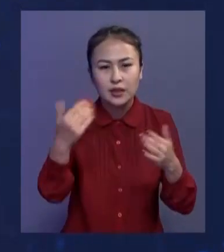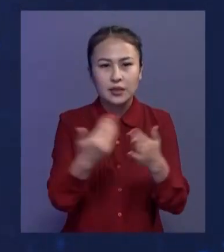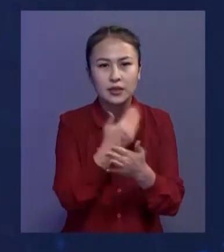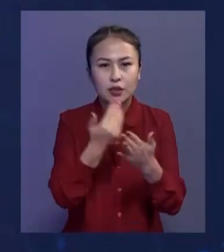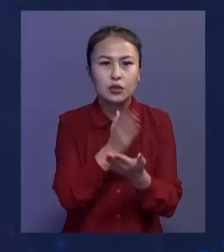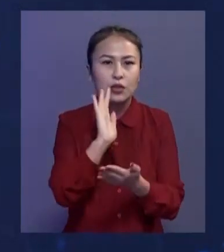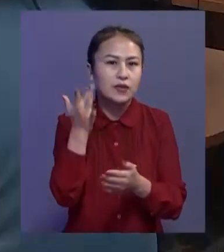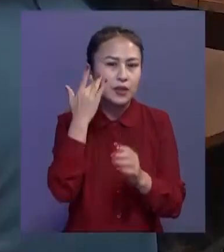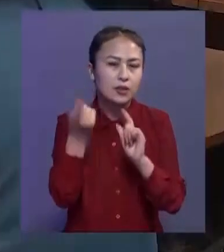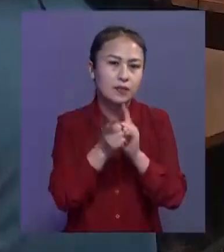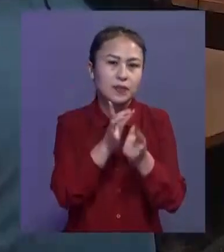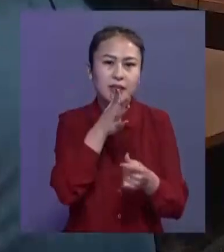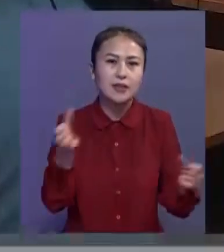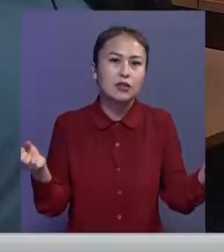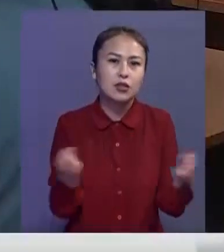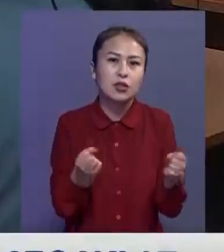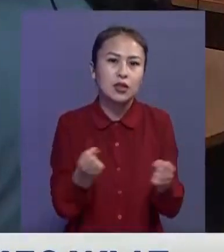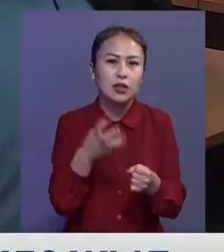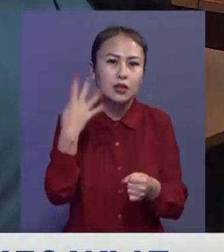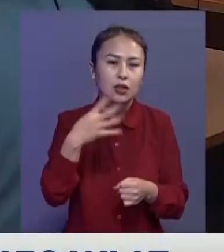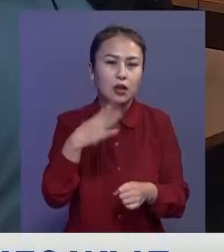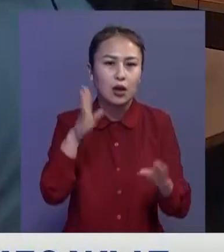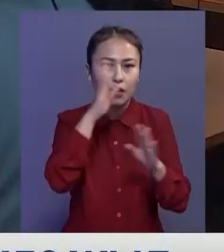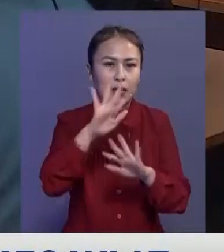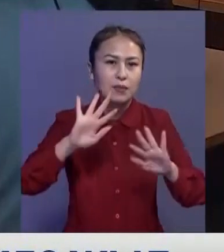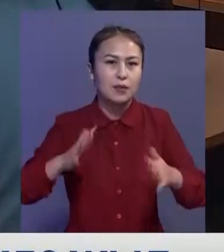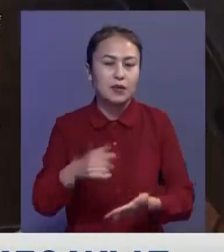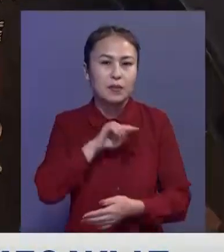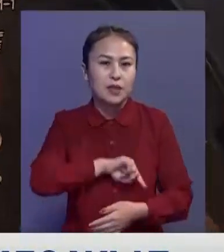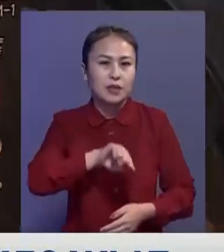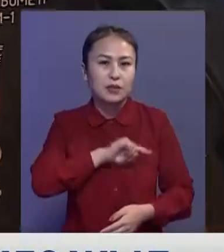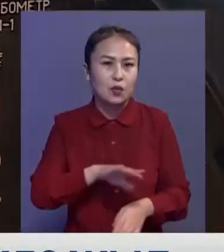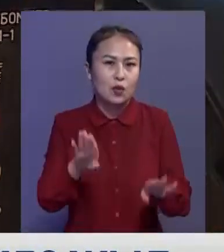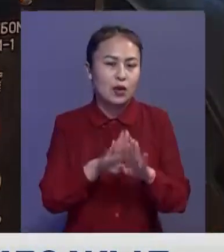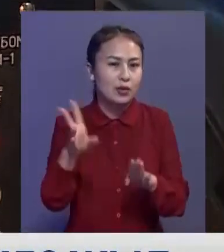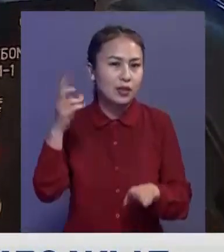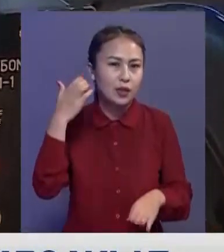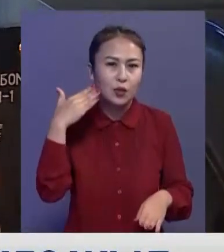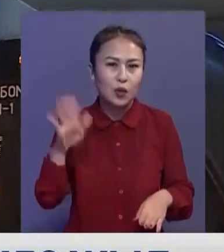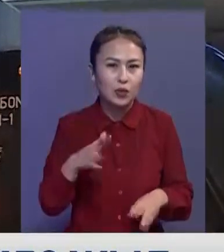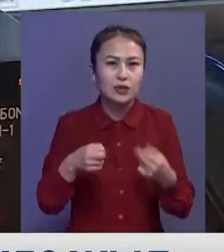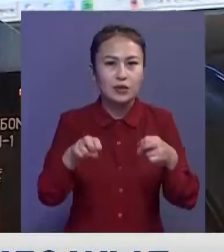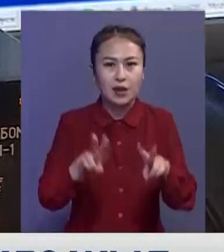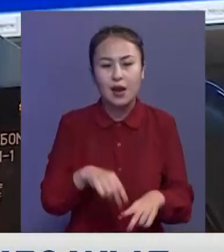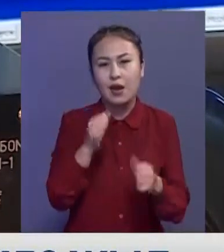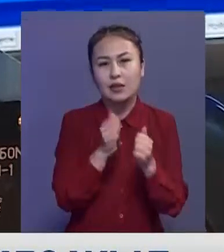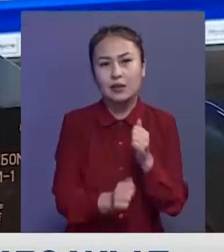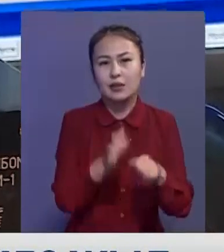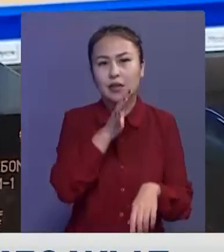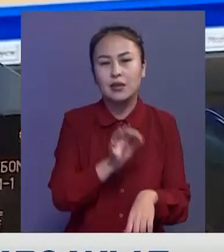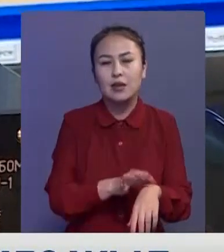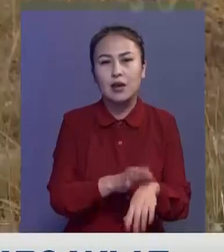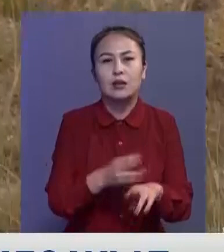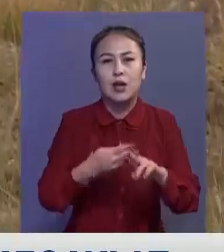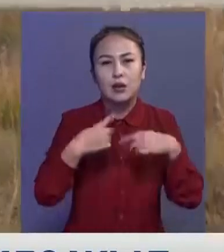деректер негізінде түзіледі. Әсіресе қысқы күнде 40 құбылатын арқаның мінезін дөп басу оңай емес. Сондықтан мамандар әр сағат